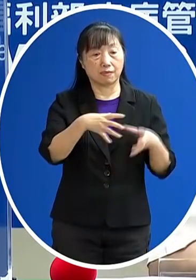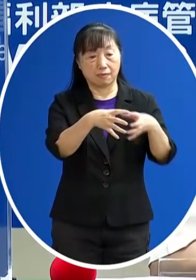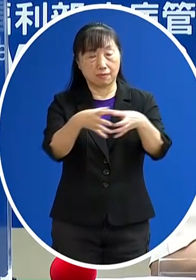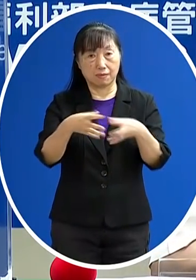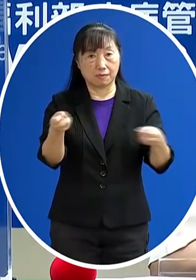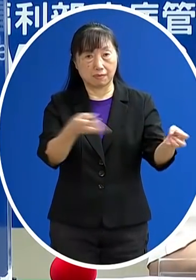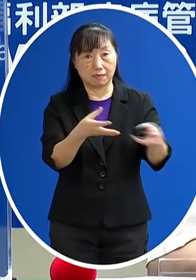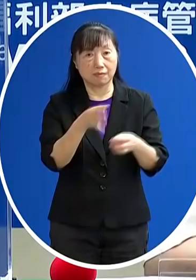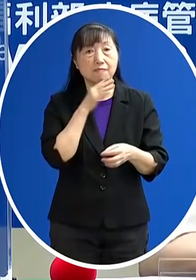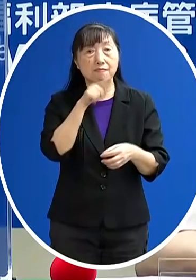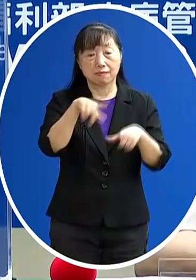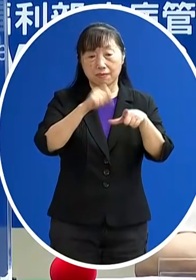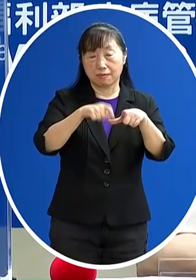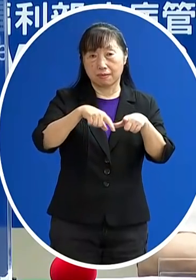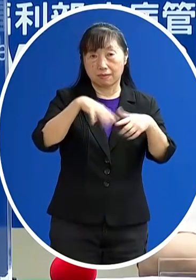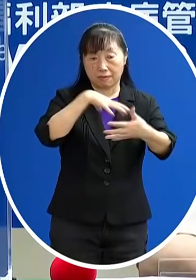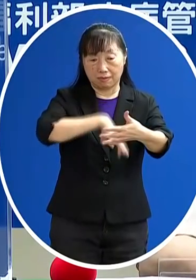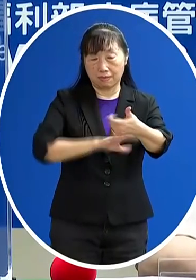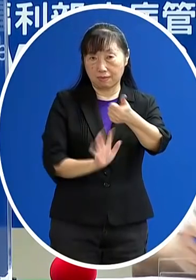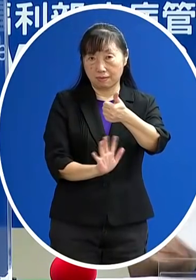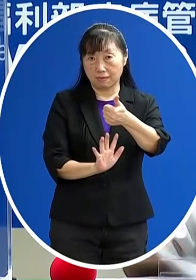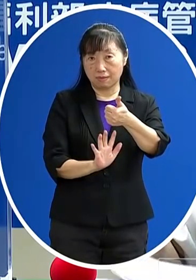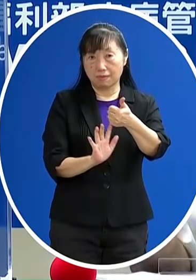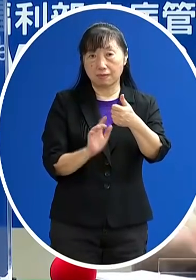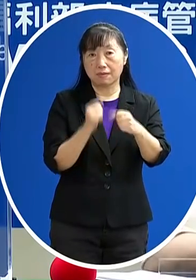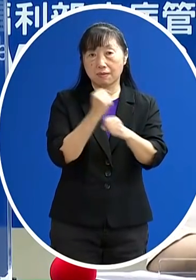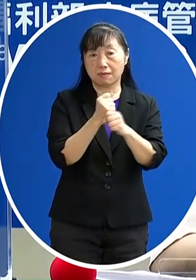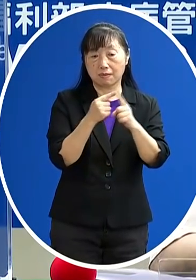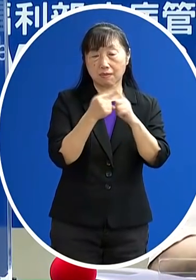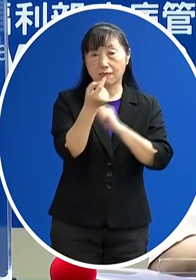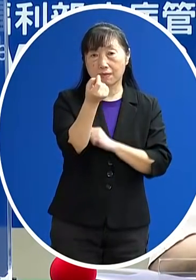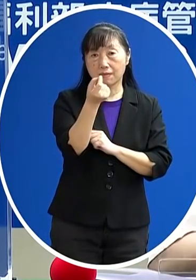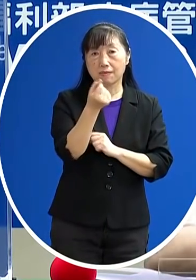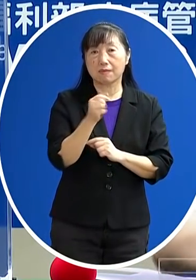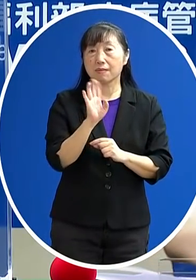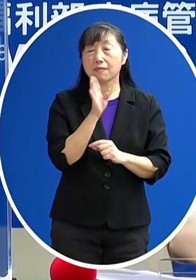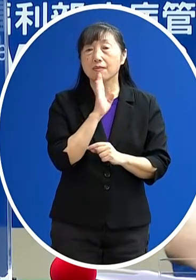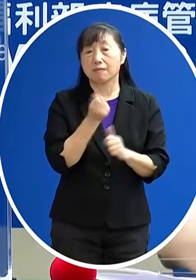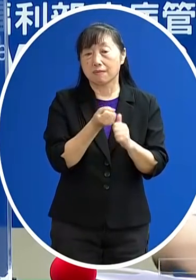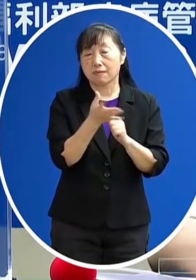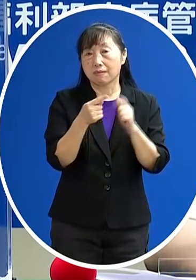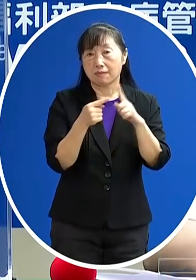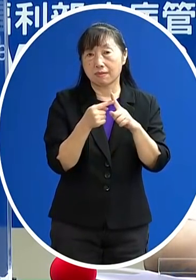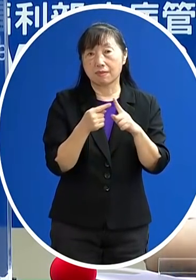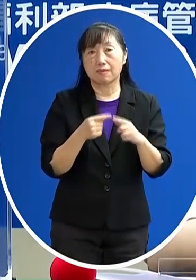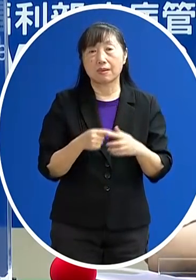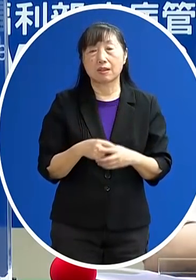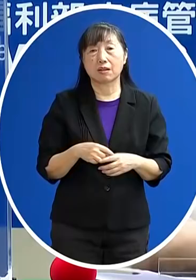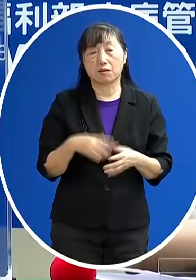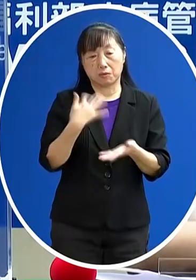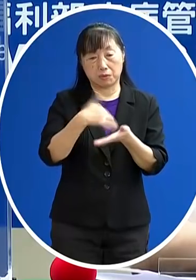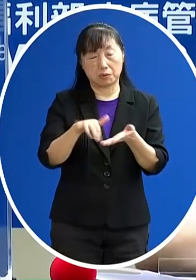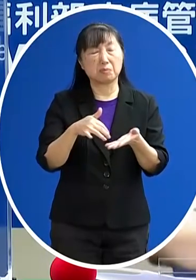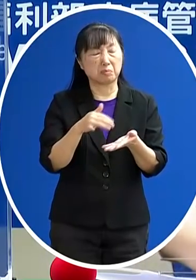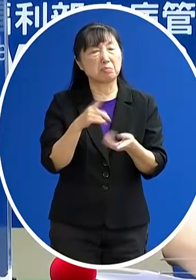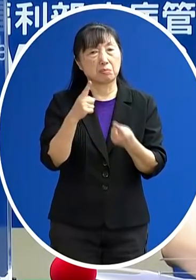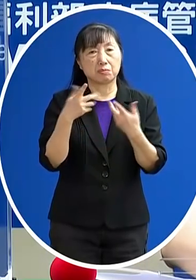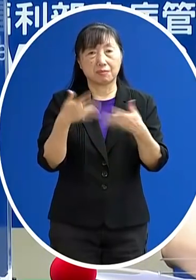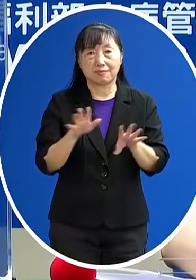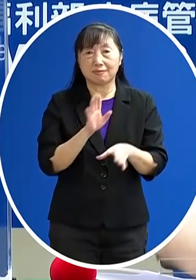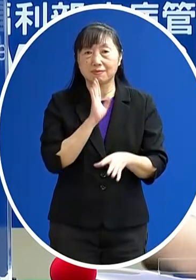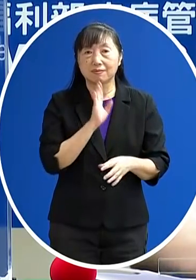场相对的员工相对的比较少。那不过染疫的人哈也算蛮多的哈，整个